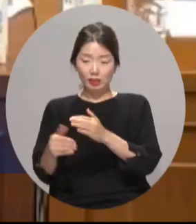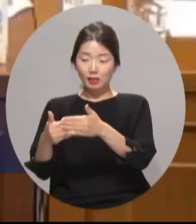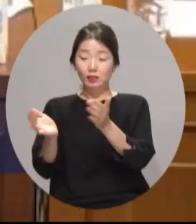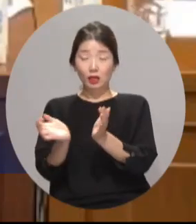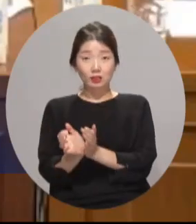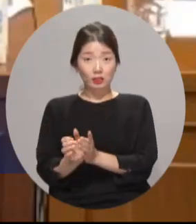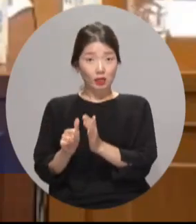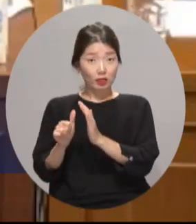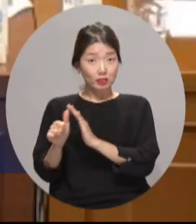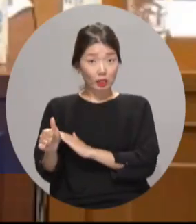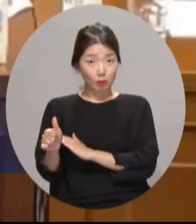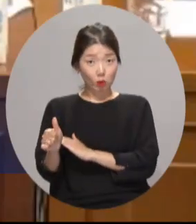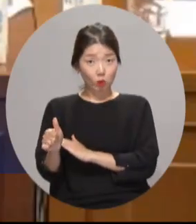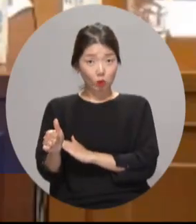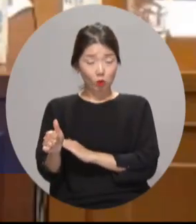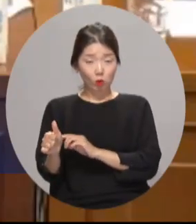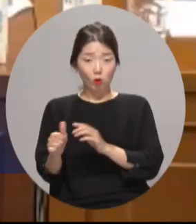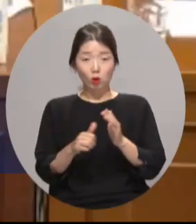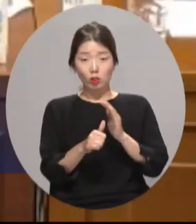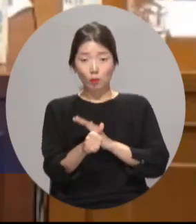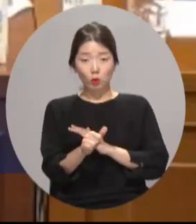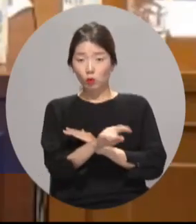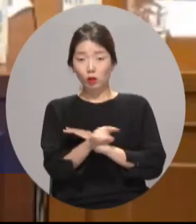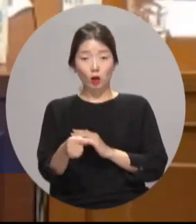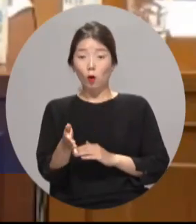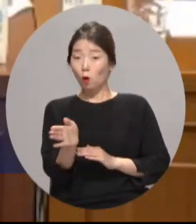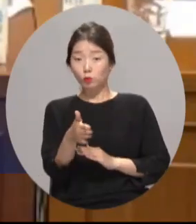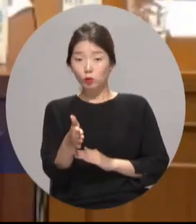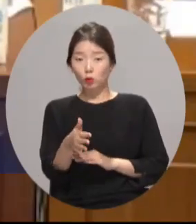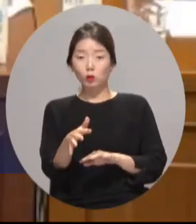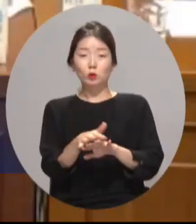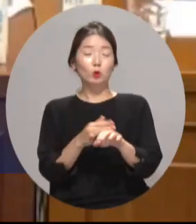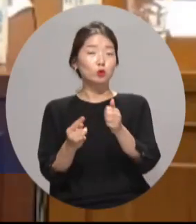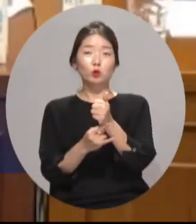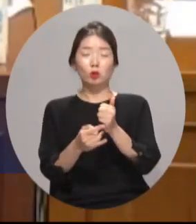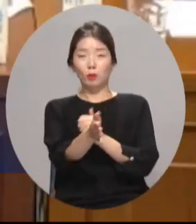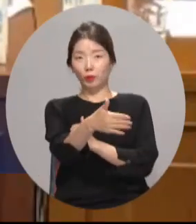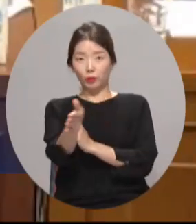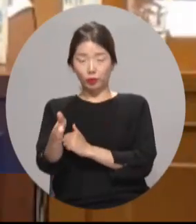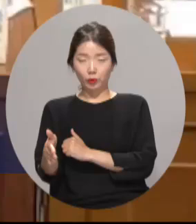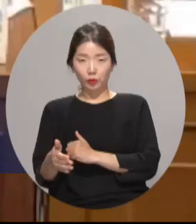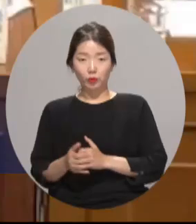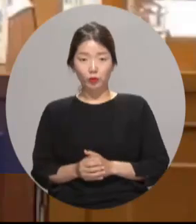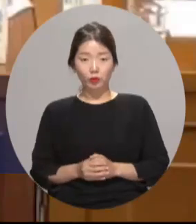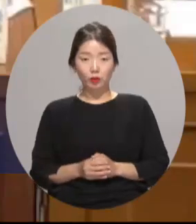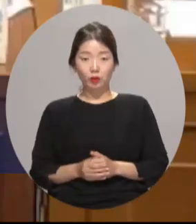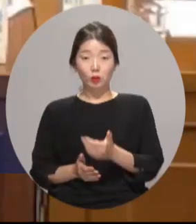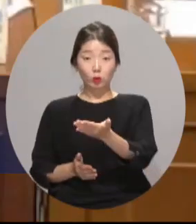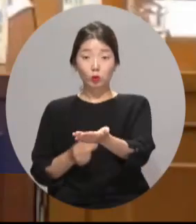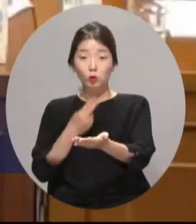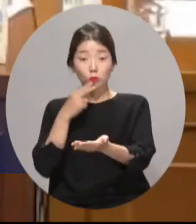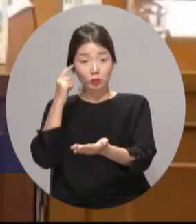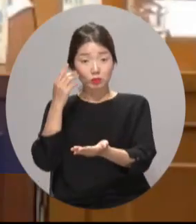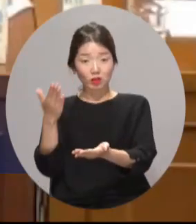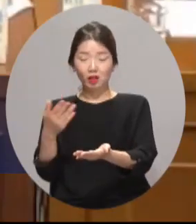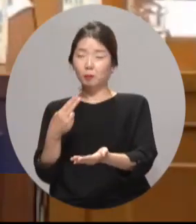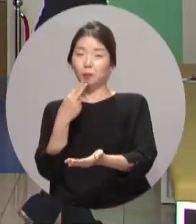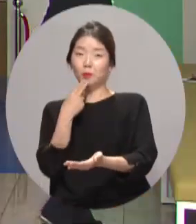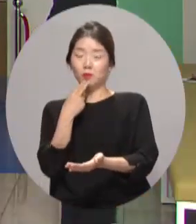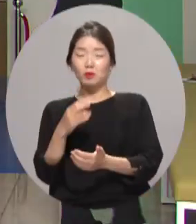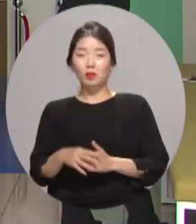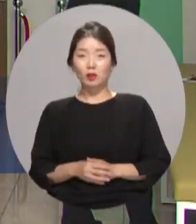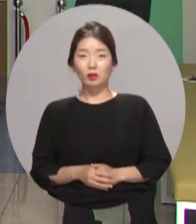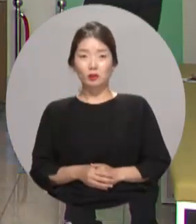맺는 그 업체의 대표로 돼 있는 게 없다는 말씀이십니까? 예, 없어요. 조직위원회 없습니다. 그럼 위원장님도 없으십니까? 예, 없습니다. 저는